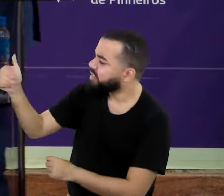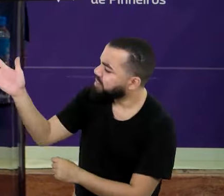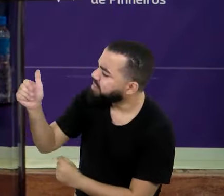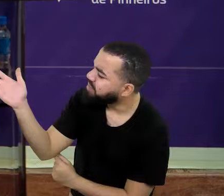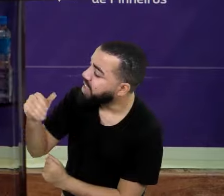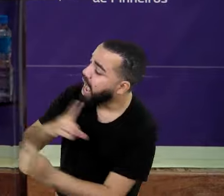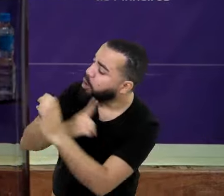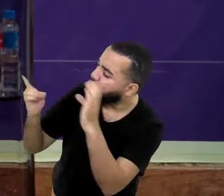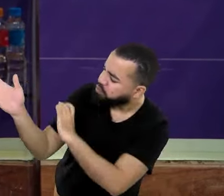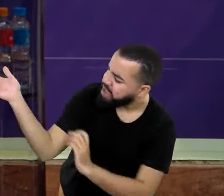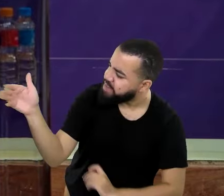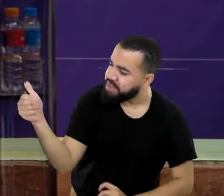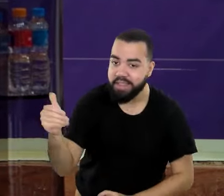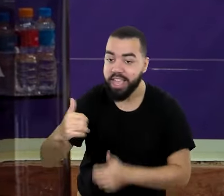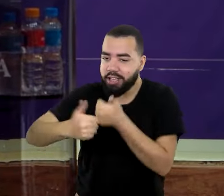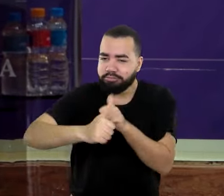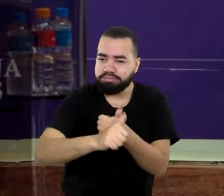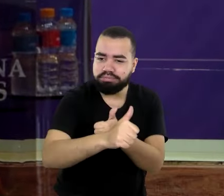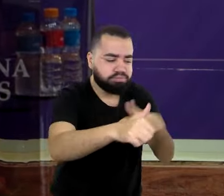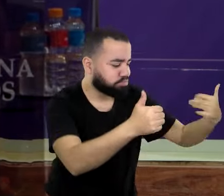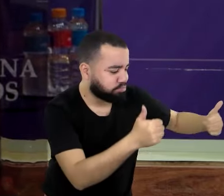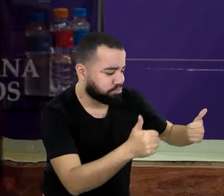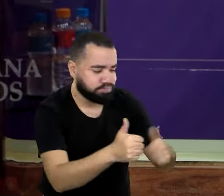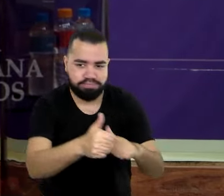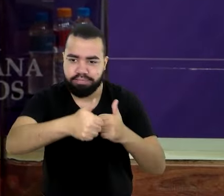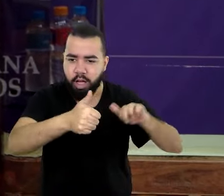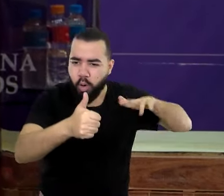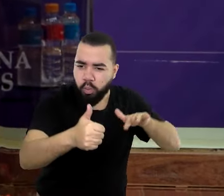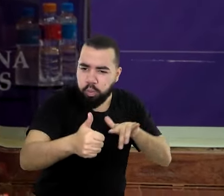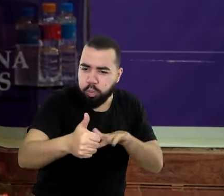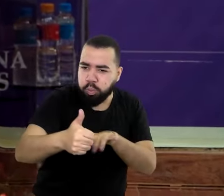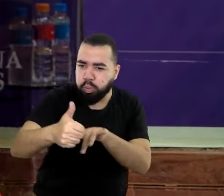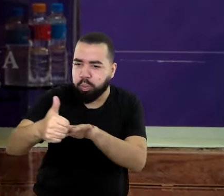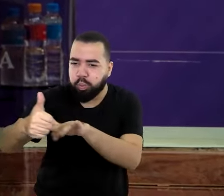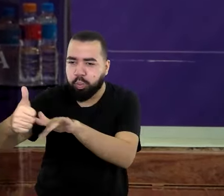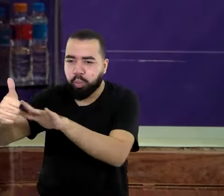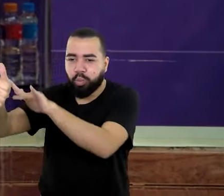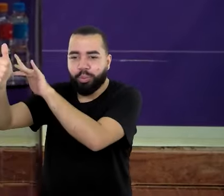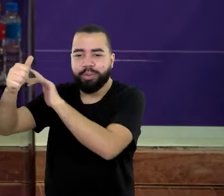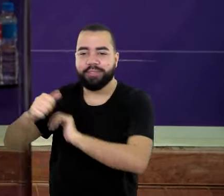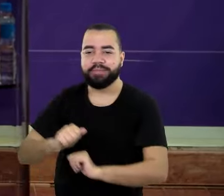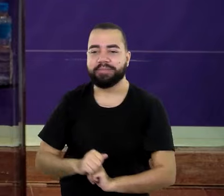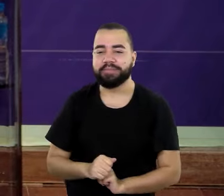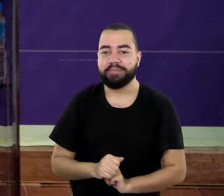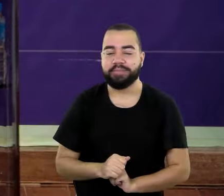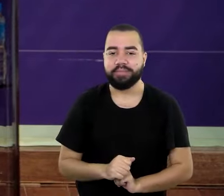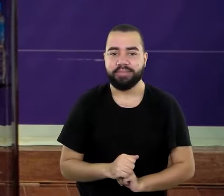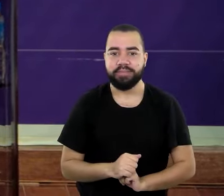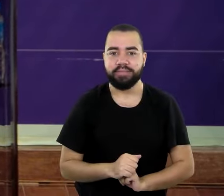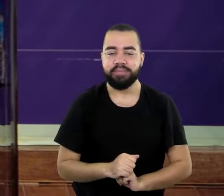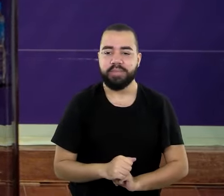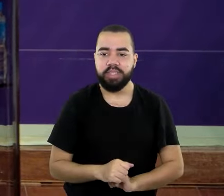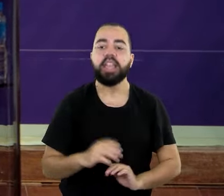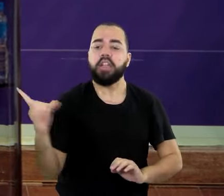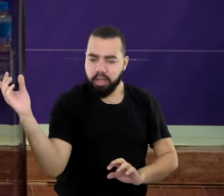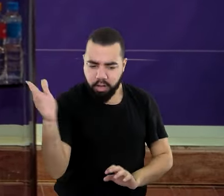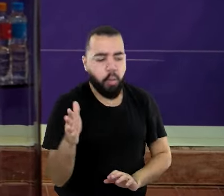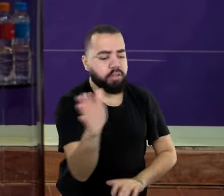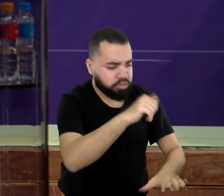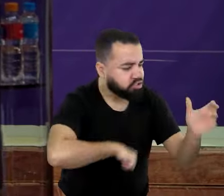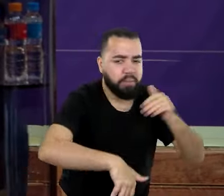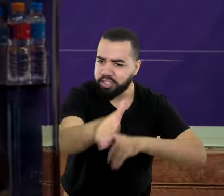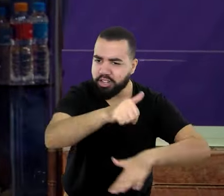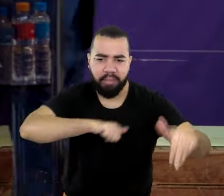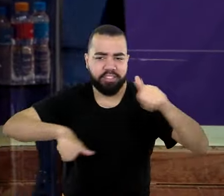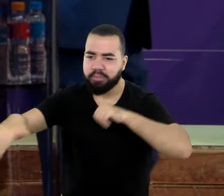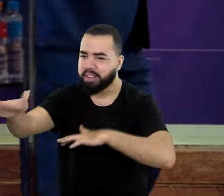뒤에는 또 의류 가게 주인을 데려왔습니다. E também no outro lado tinha uma loja que estava passando dificuldade, também trouxe para a igreja.